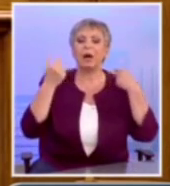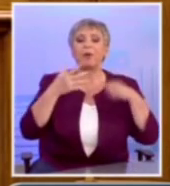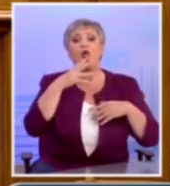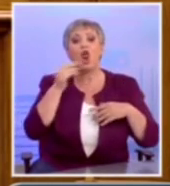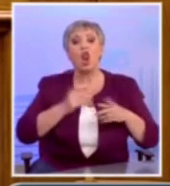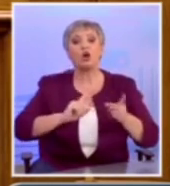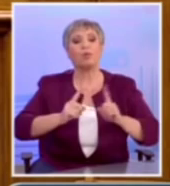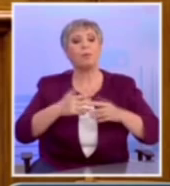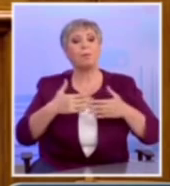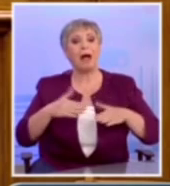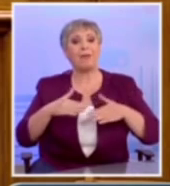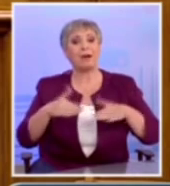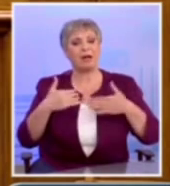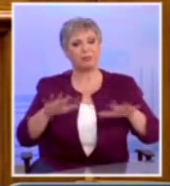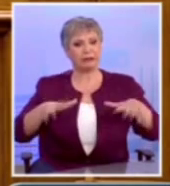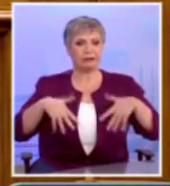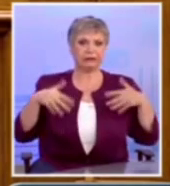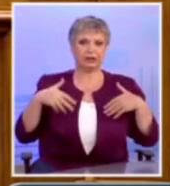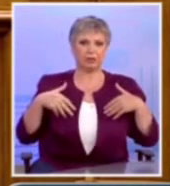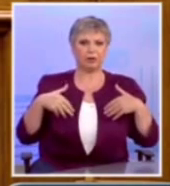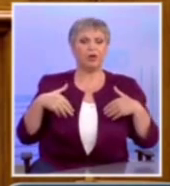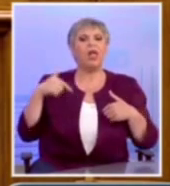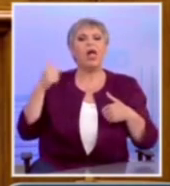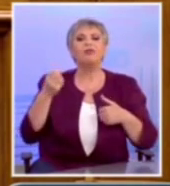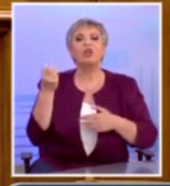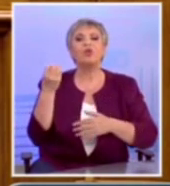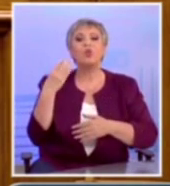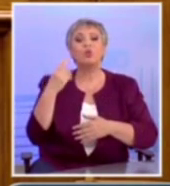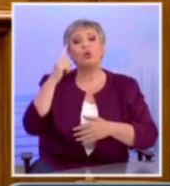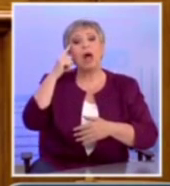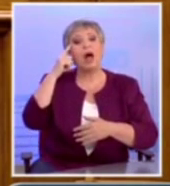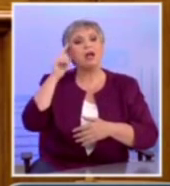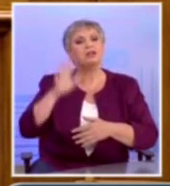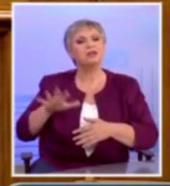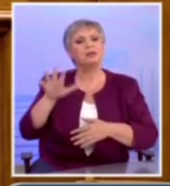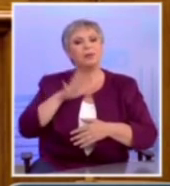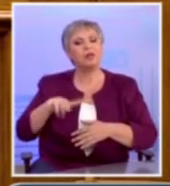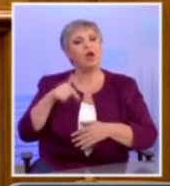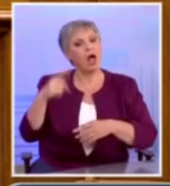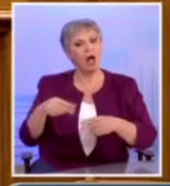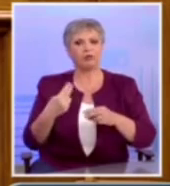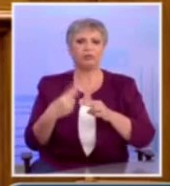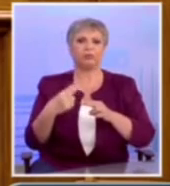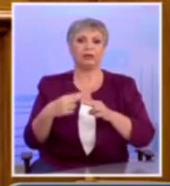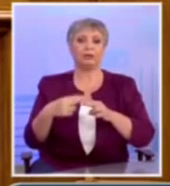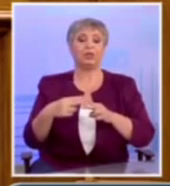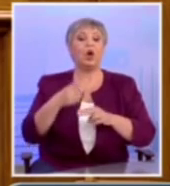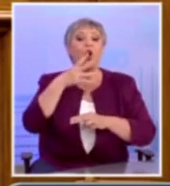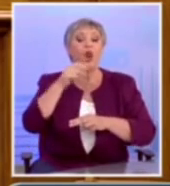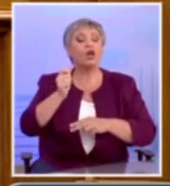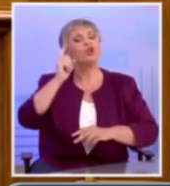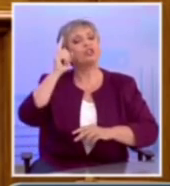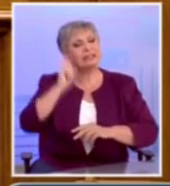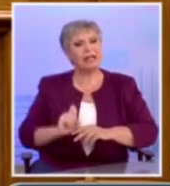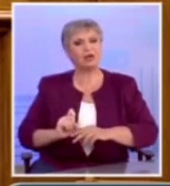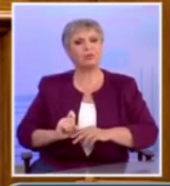τίποτα. Αυτή νομίζω η κουλτούρα των Ασιατών σε αυτό το θέμα έχει πολύ μεγάλη βάση. Γιατί ξέρουμε ότι είναι μια